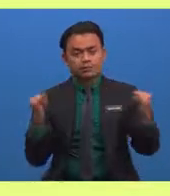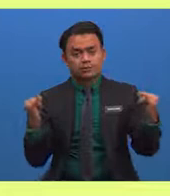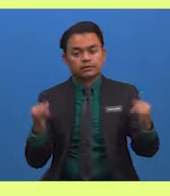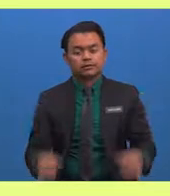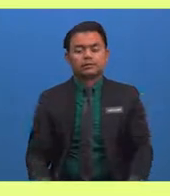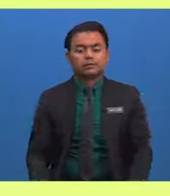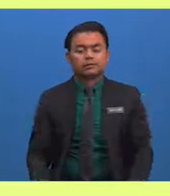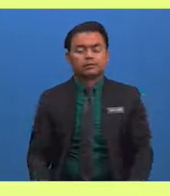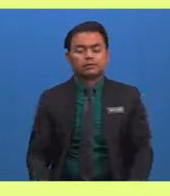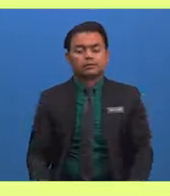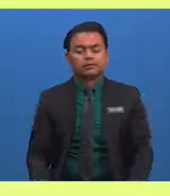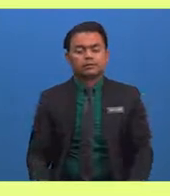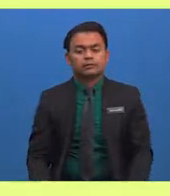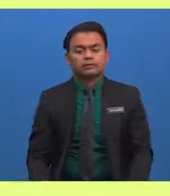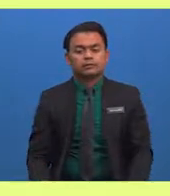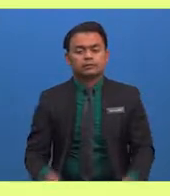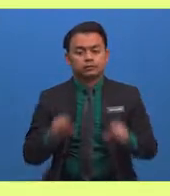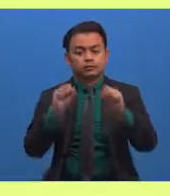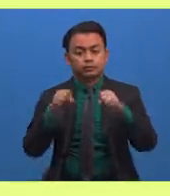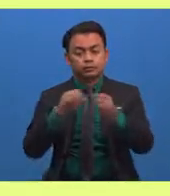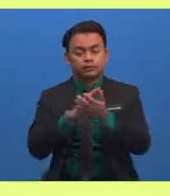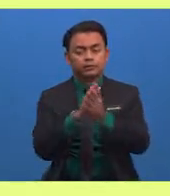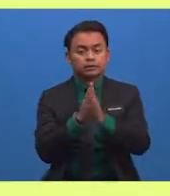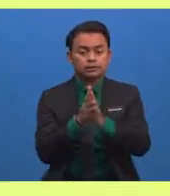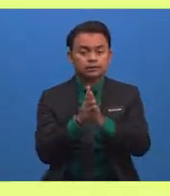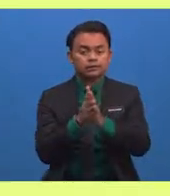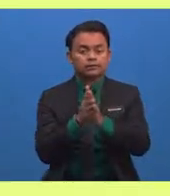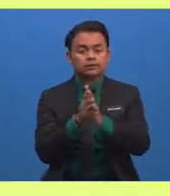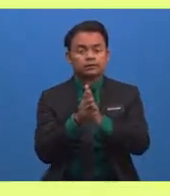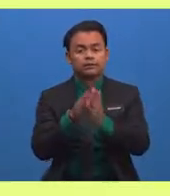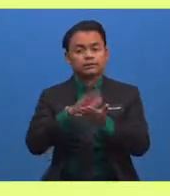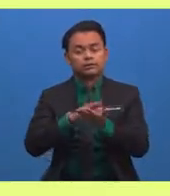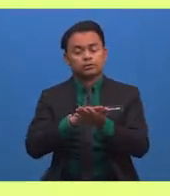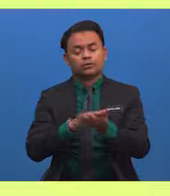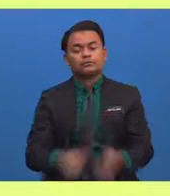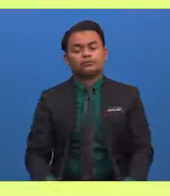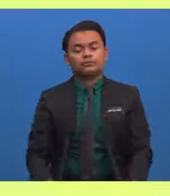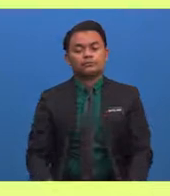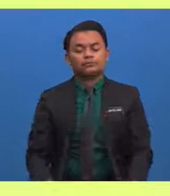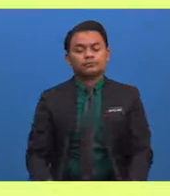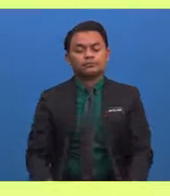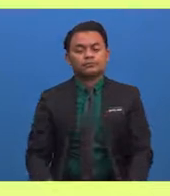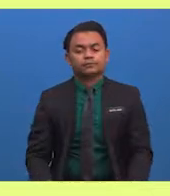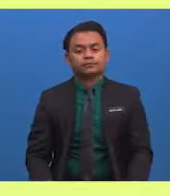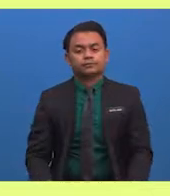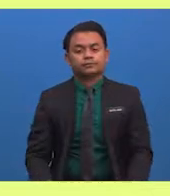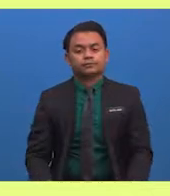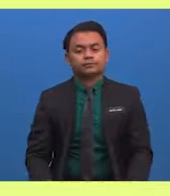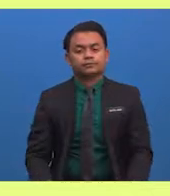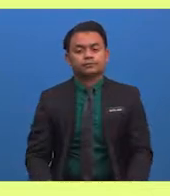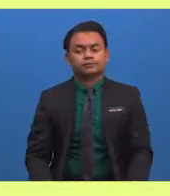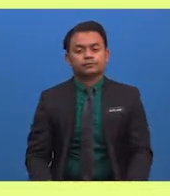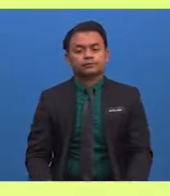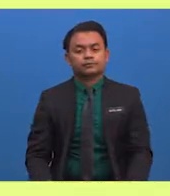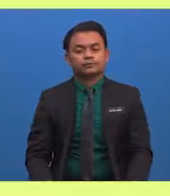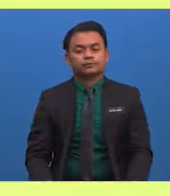sebagai gedung ilmu dan pusat pengkajian sastra. Ini berlaku pada zaman Harun al-Rashid dan